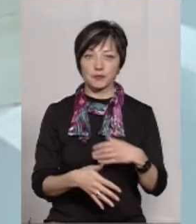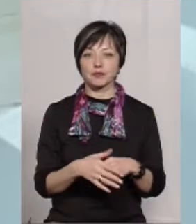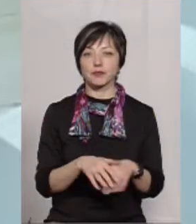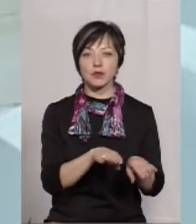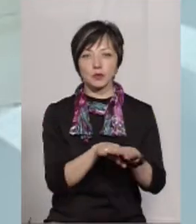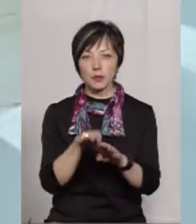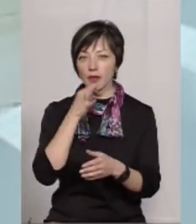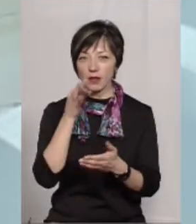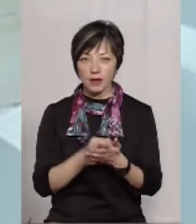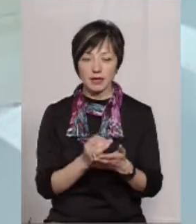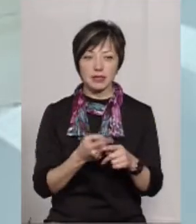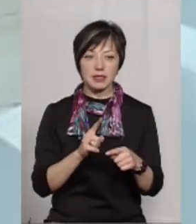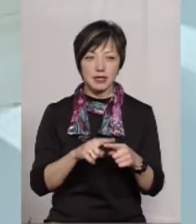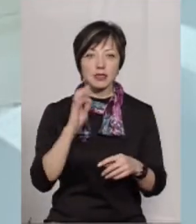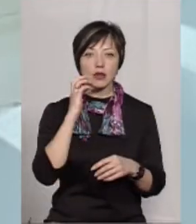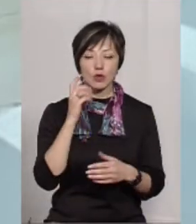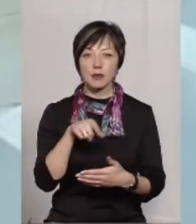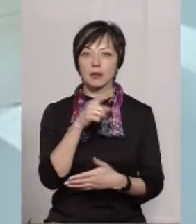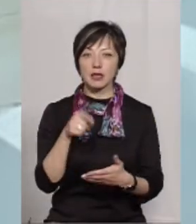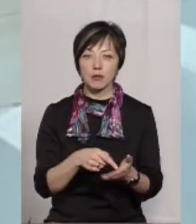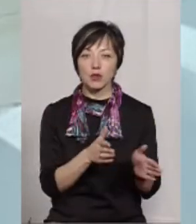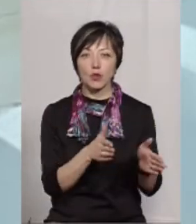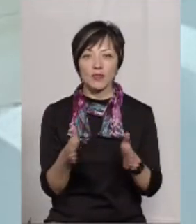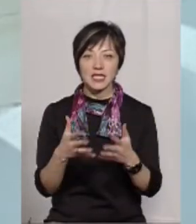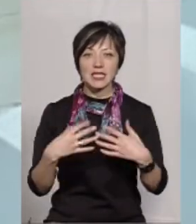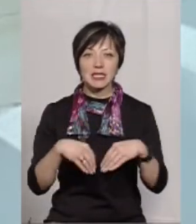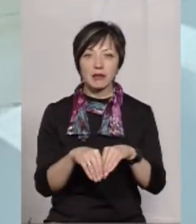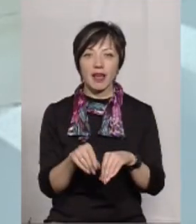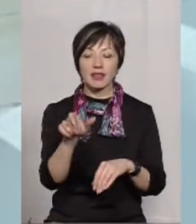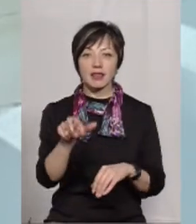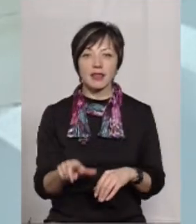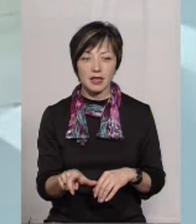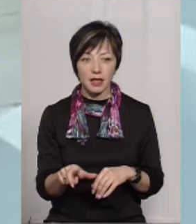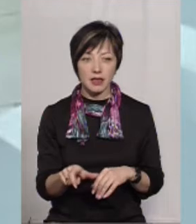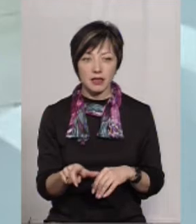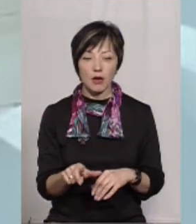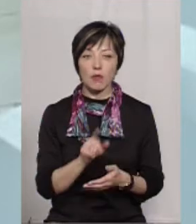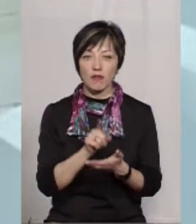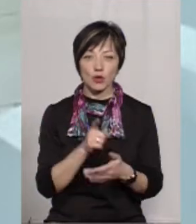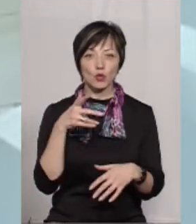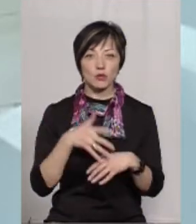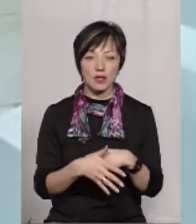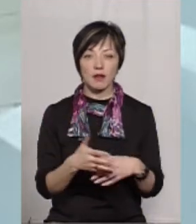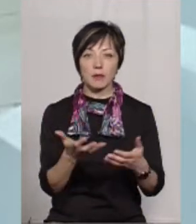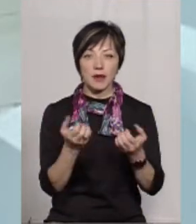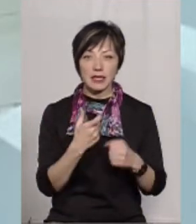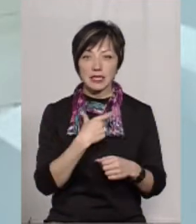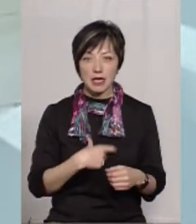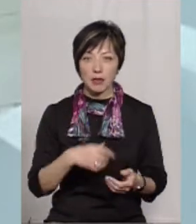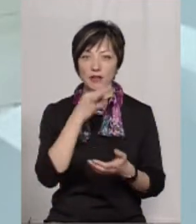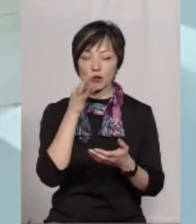відповідальності соціальної. І це ще серйозне питання. Підготувати сім'янинина. Сім'янин, він повинен розуміти, що він бере на